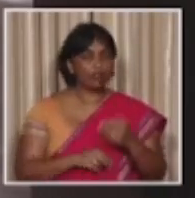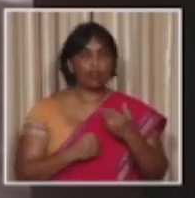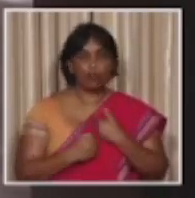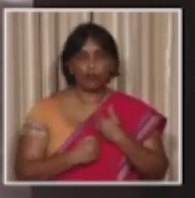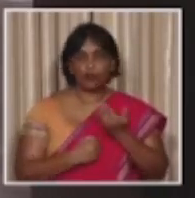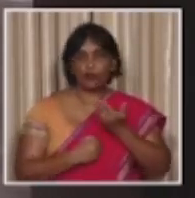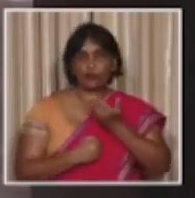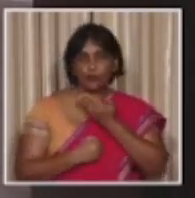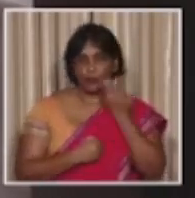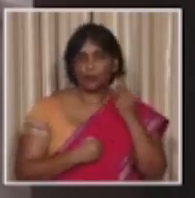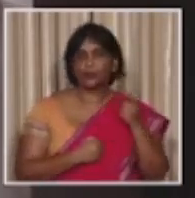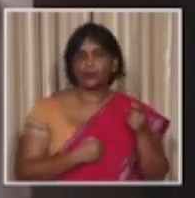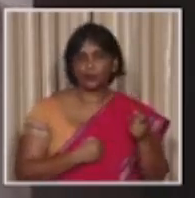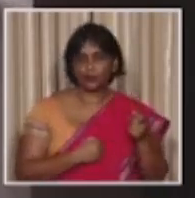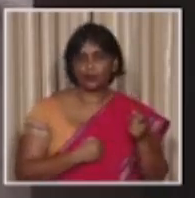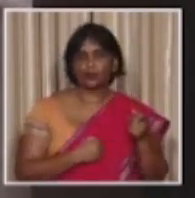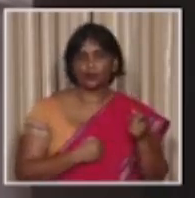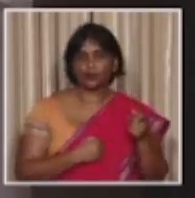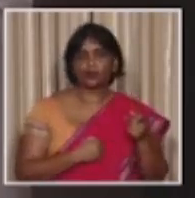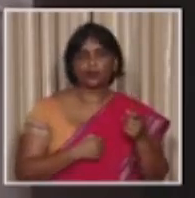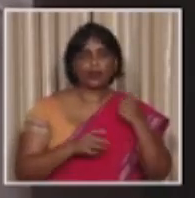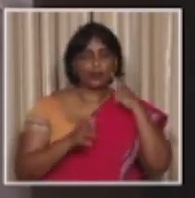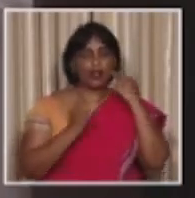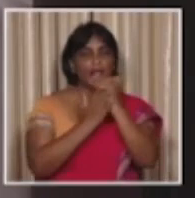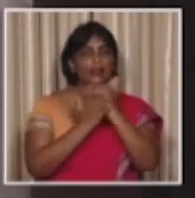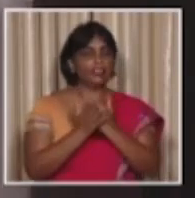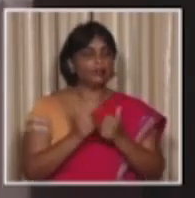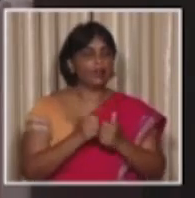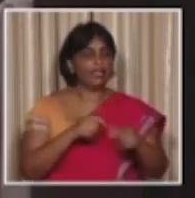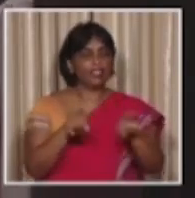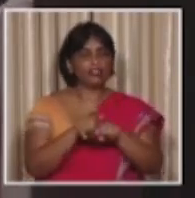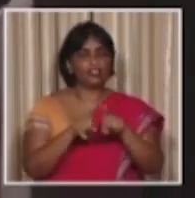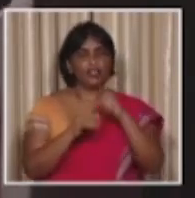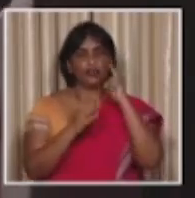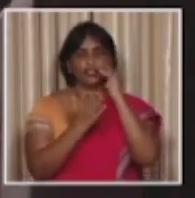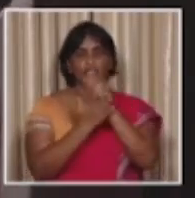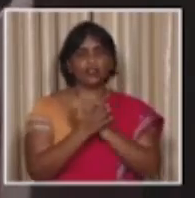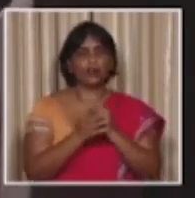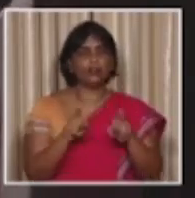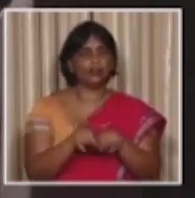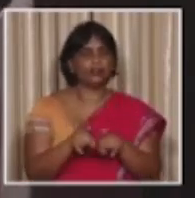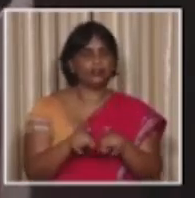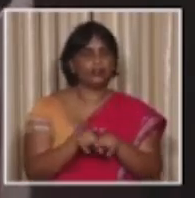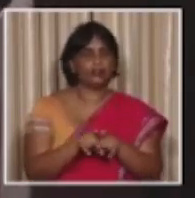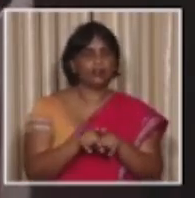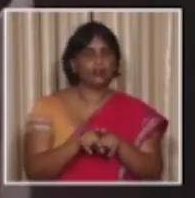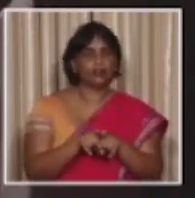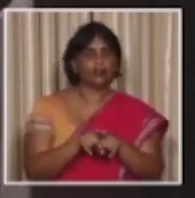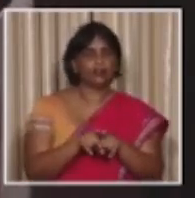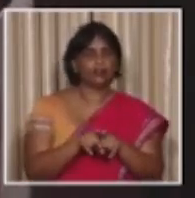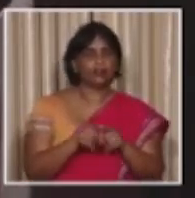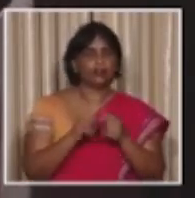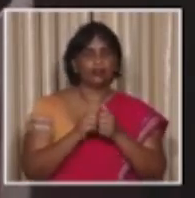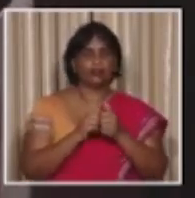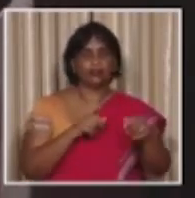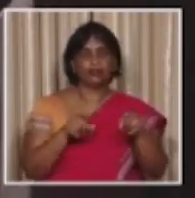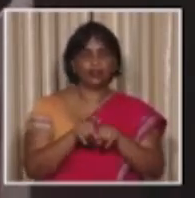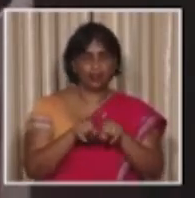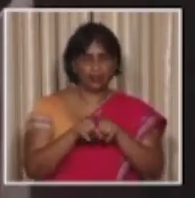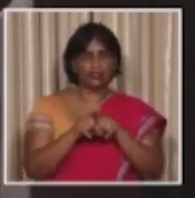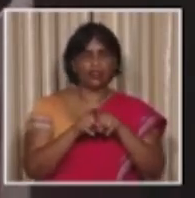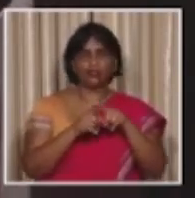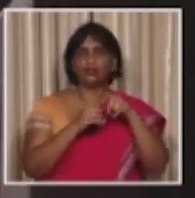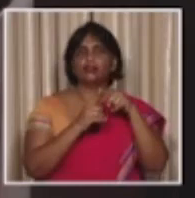පුළුවන් ඒ අදාළ අනපනත්වලට අපේ අනුමැතිය ලබා දීලා සිකුරාදා දිනේ විශේෂයෙන්ම මේ